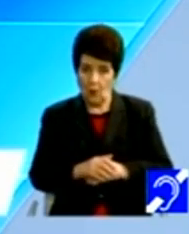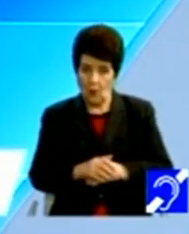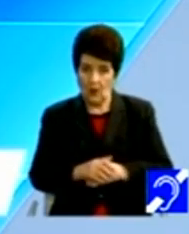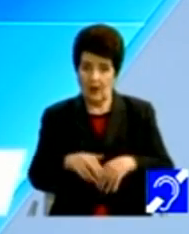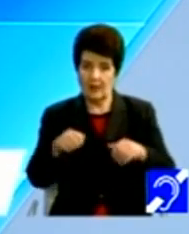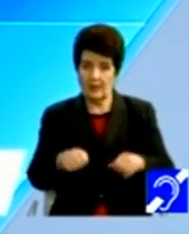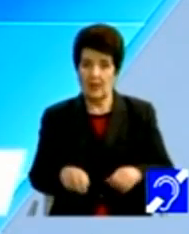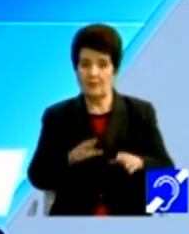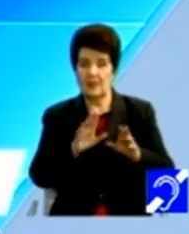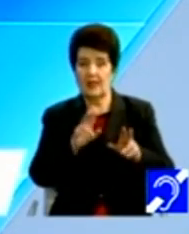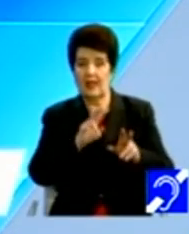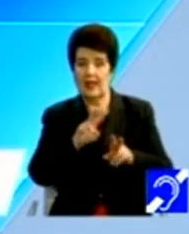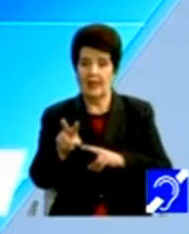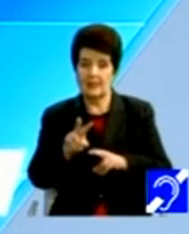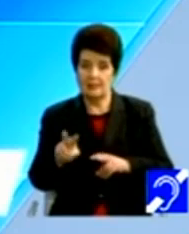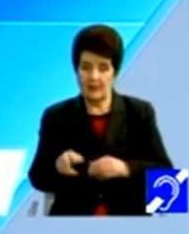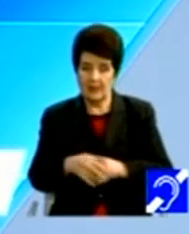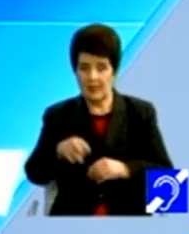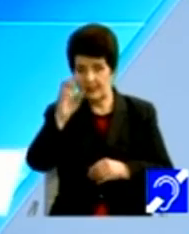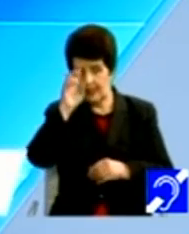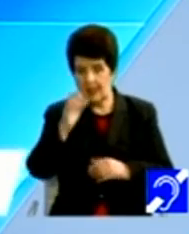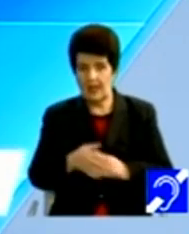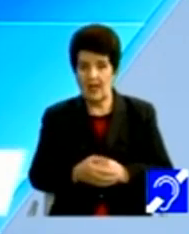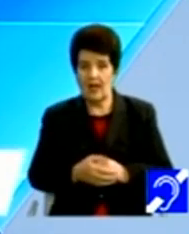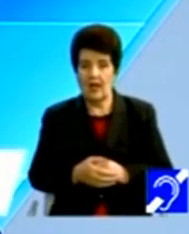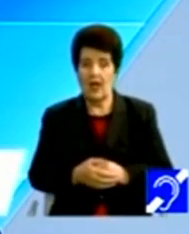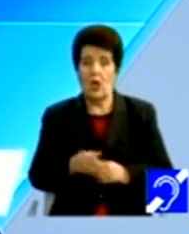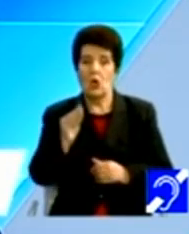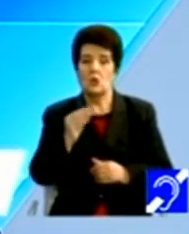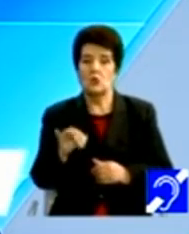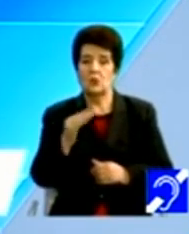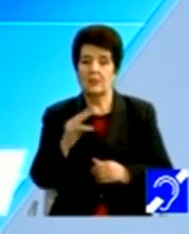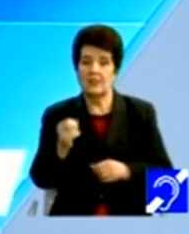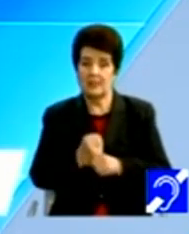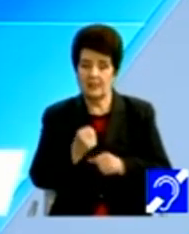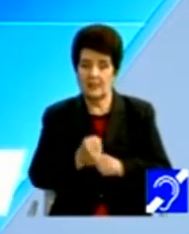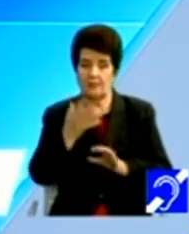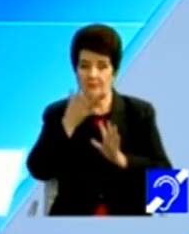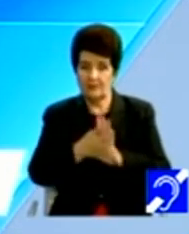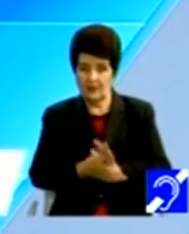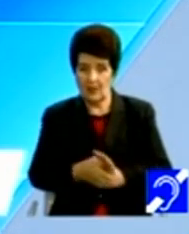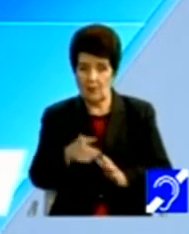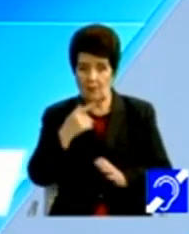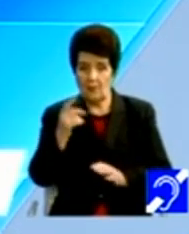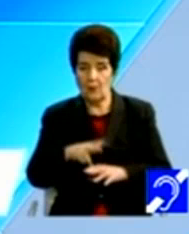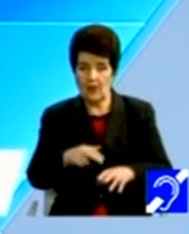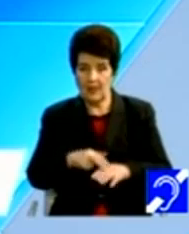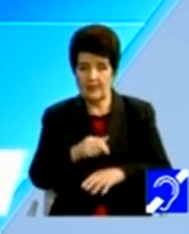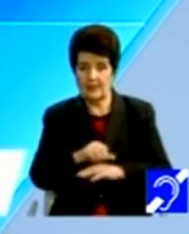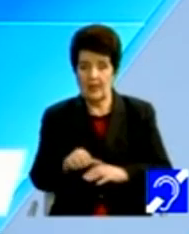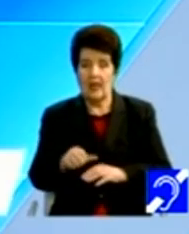drept în respectarea principiului separării puterii în stat, justiție funcțională și transparentă, politică